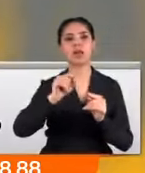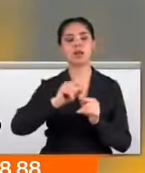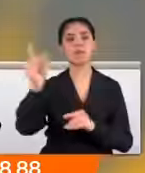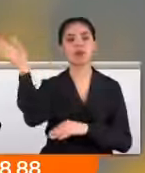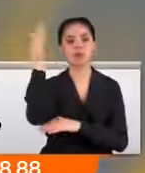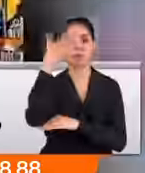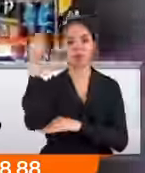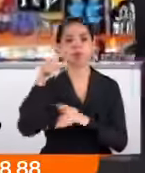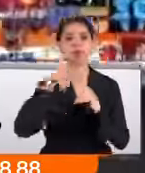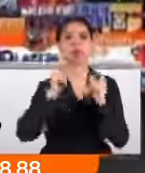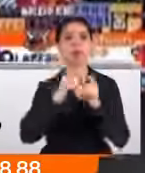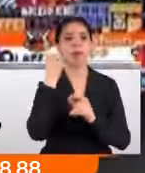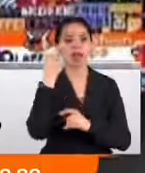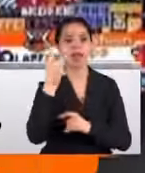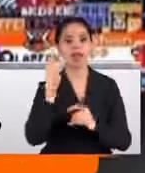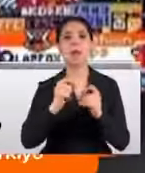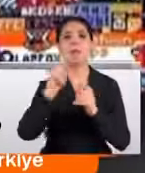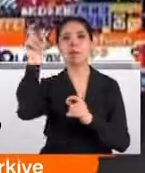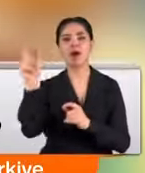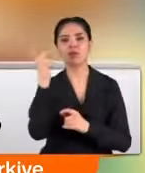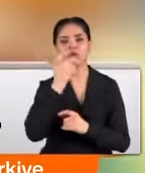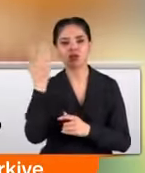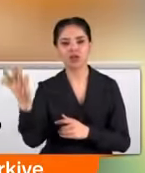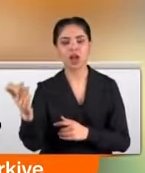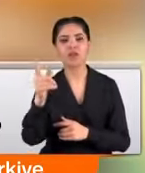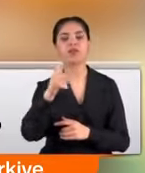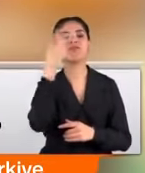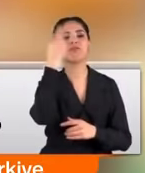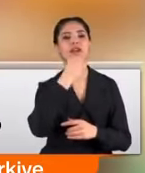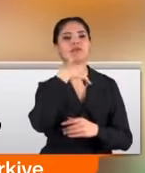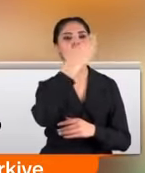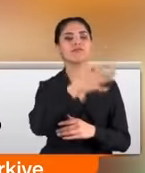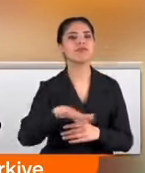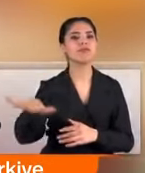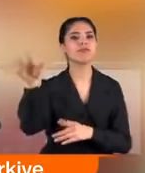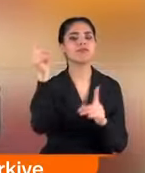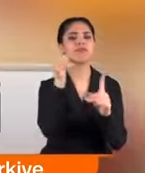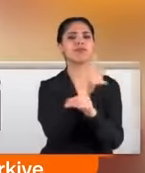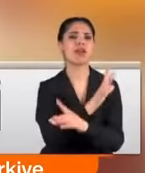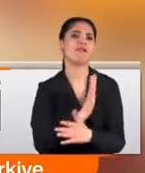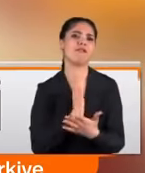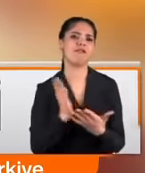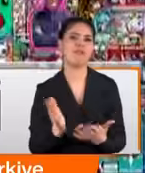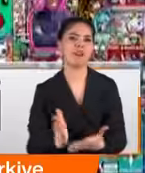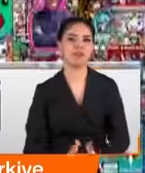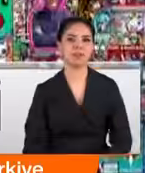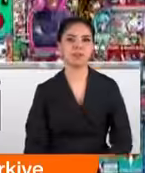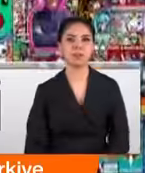Bayraktar TB2, Barış Manço ve Osman Hamdi Bey'in kaplumbağa terbiyecisi eseri gibi çok sayıda simge yer